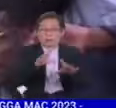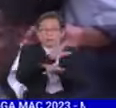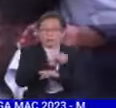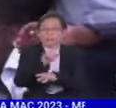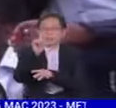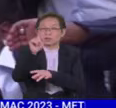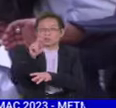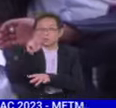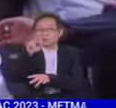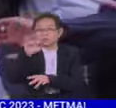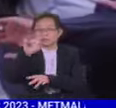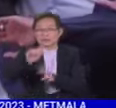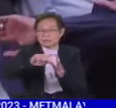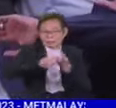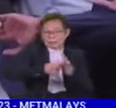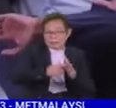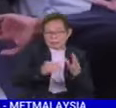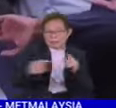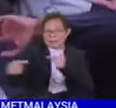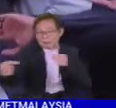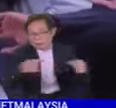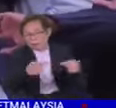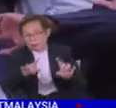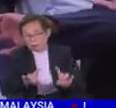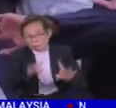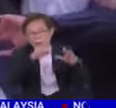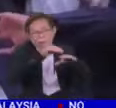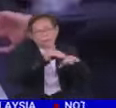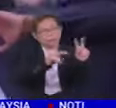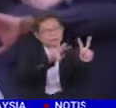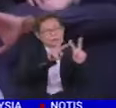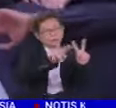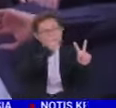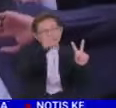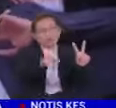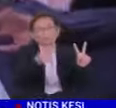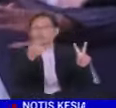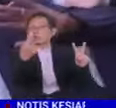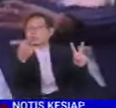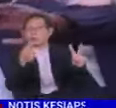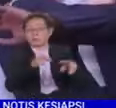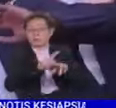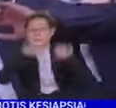Mereka akan memulakan kempen menentang Australia pada 22 November di Stadium Al Janoub.